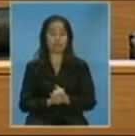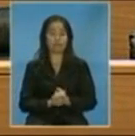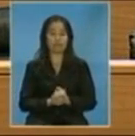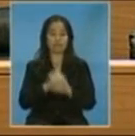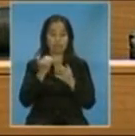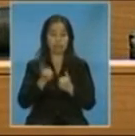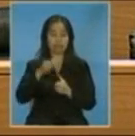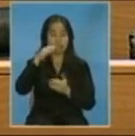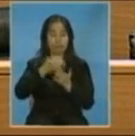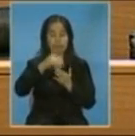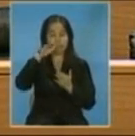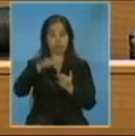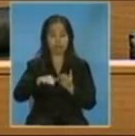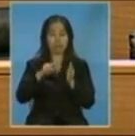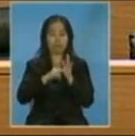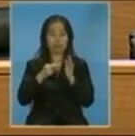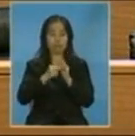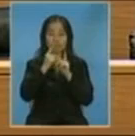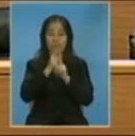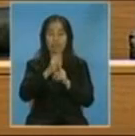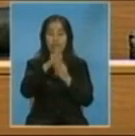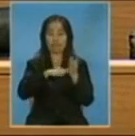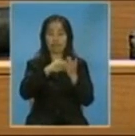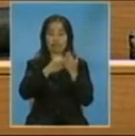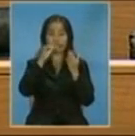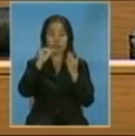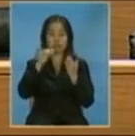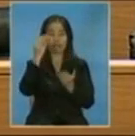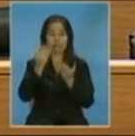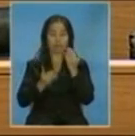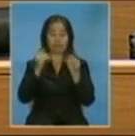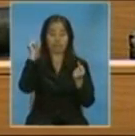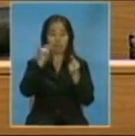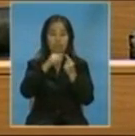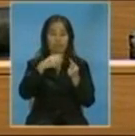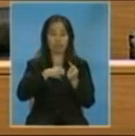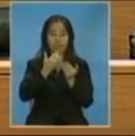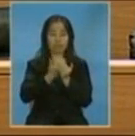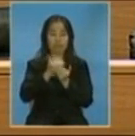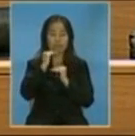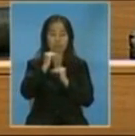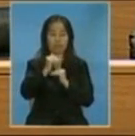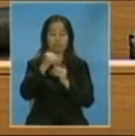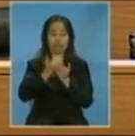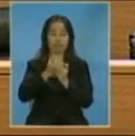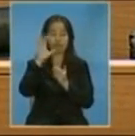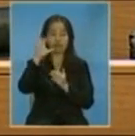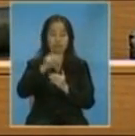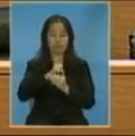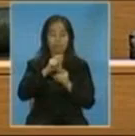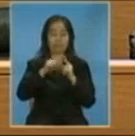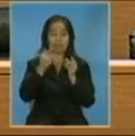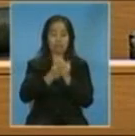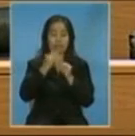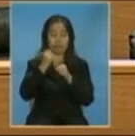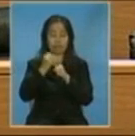ผมก็ไม่มั่นใจว่าเป็นการลดตามยุทธศาสตร์หรือว่าตั้งเป้าว่าอยากได้สตังค์แค่ไหนแล้วค่อยไปคิดยุทธศาสตร์แล้วค่อยไปคิดงานเน